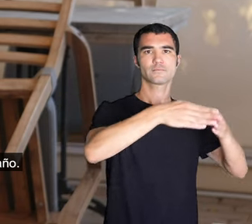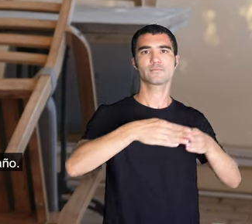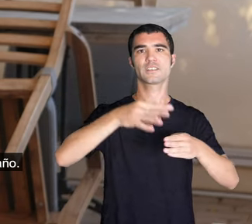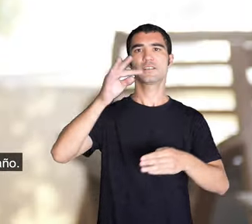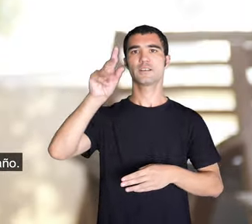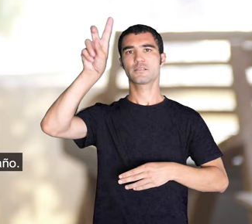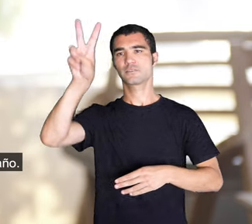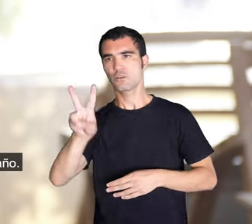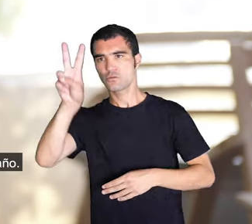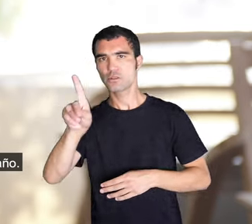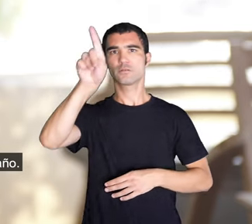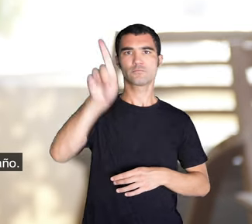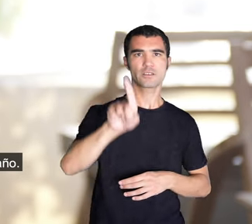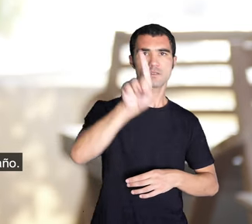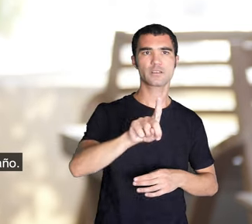segon.